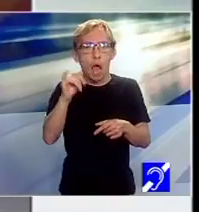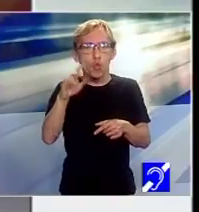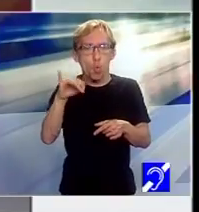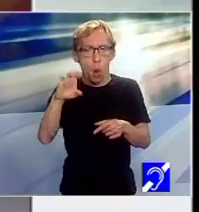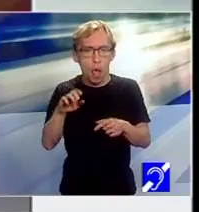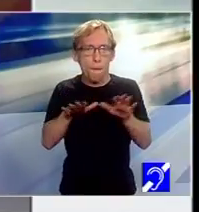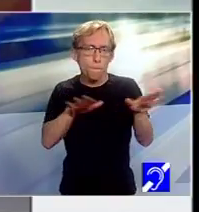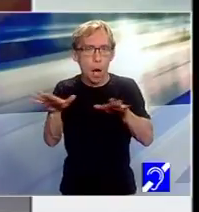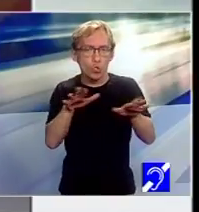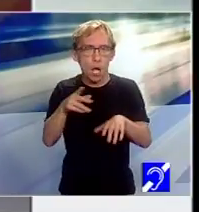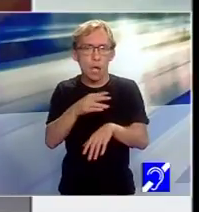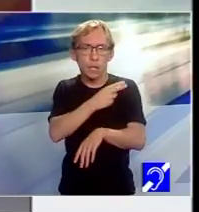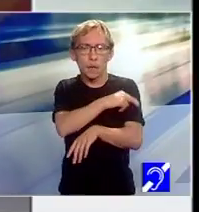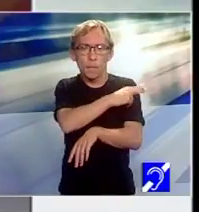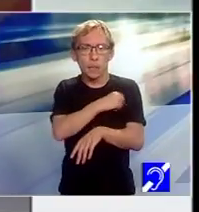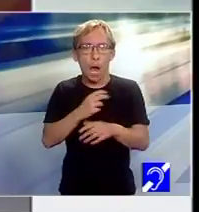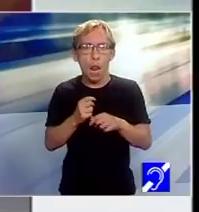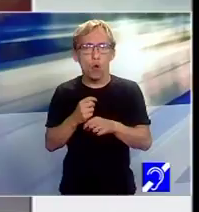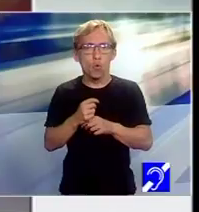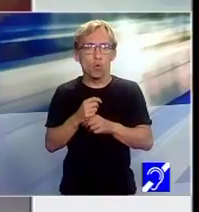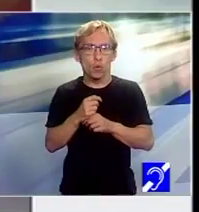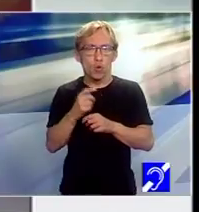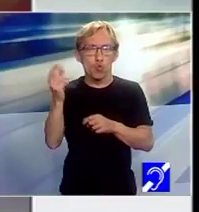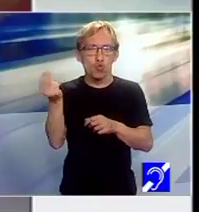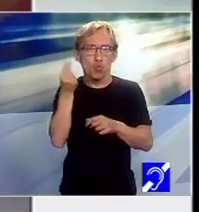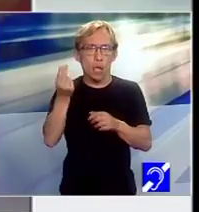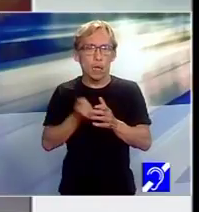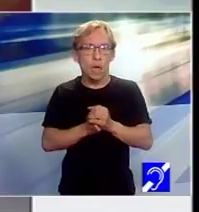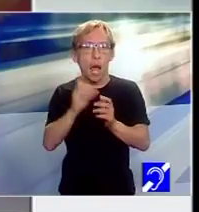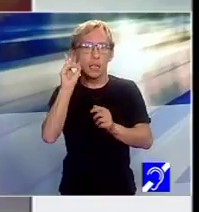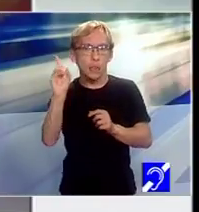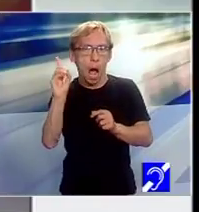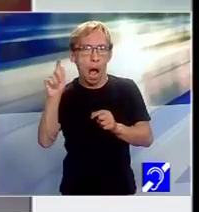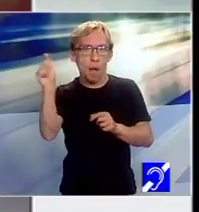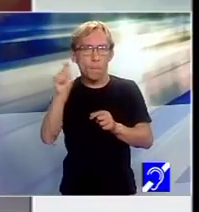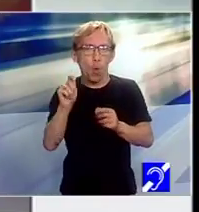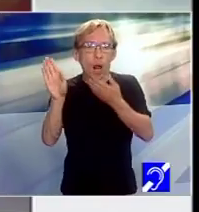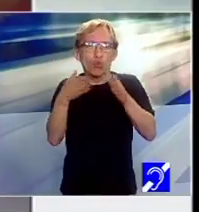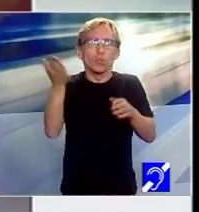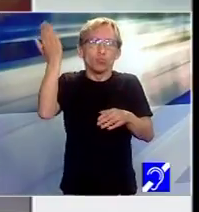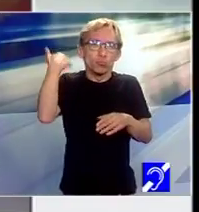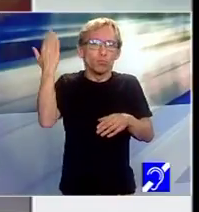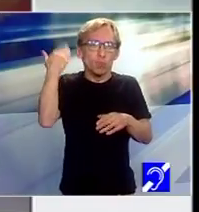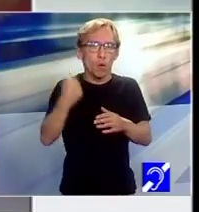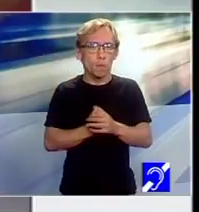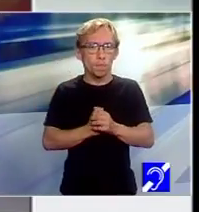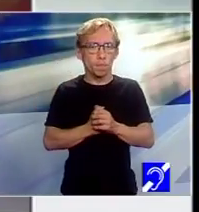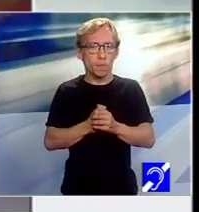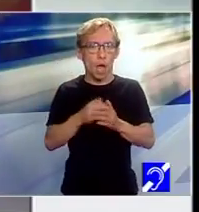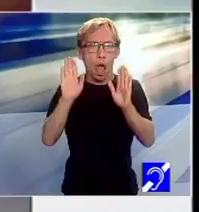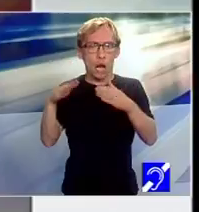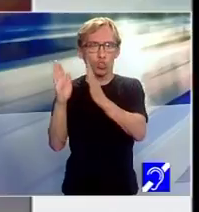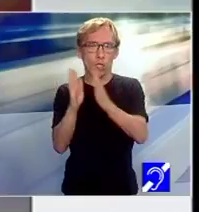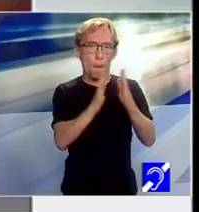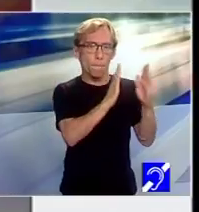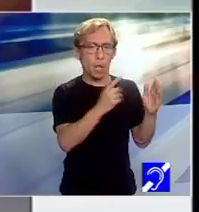al Spitalului Județean, dar proiectele au început mai de mult. Și în această perioadă eu